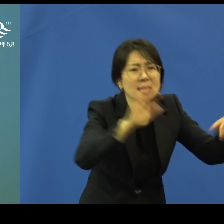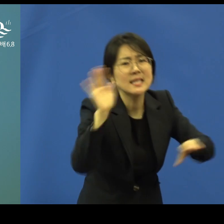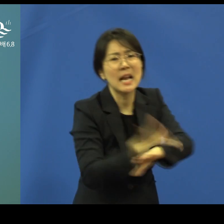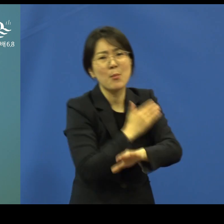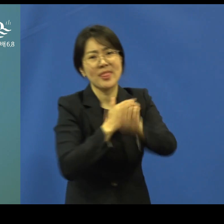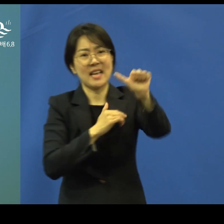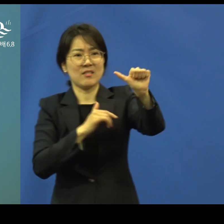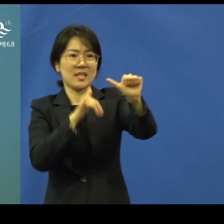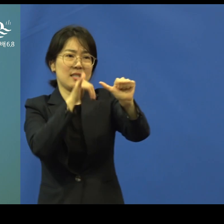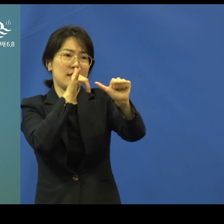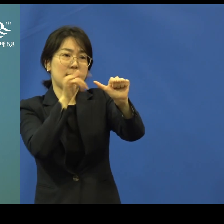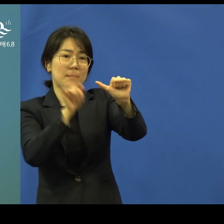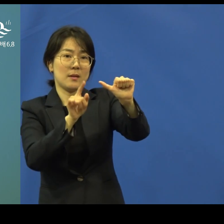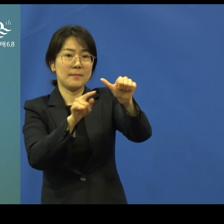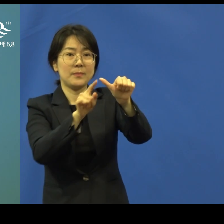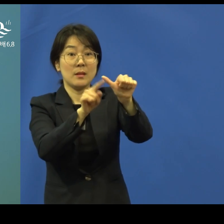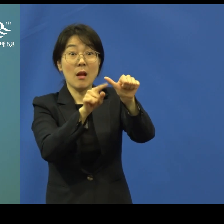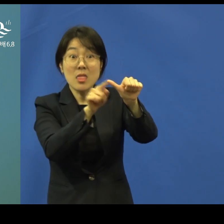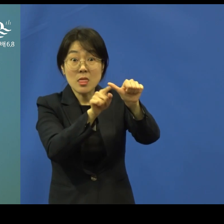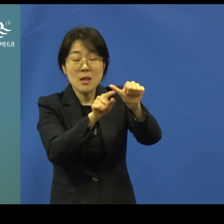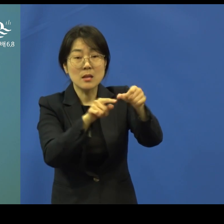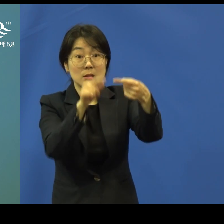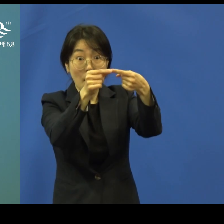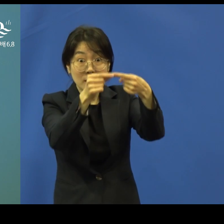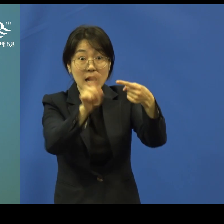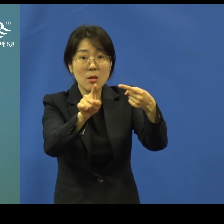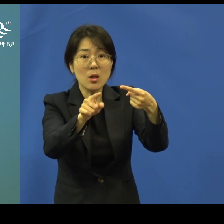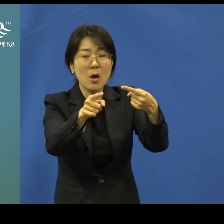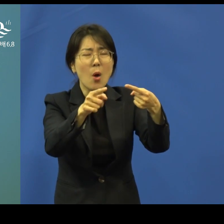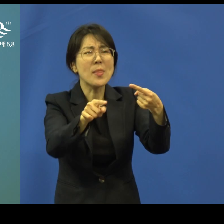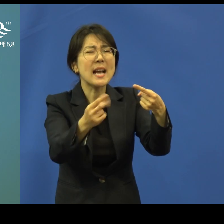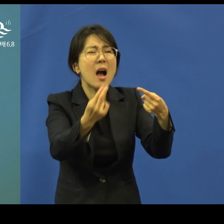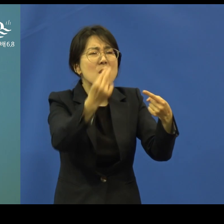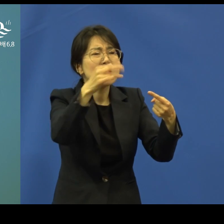지적하죠. 너희들이 공고하다.